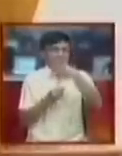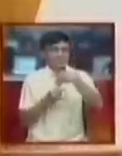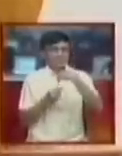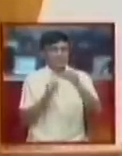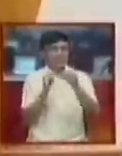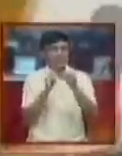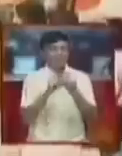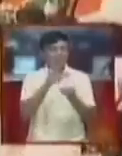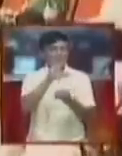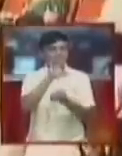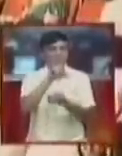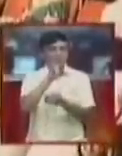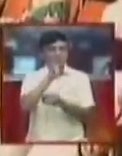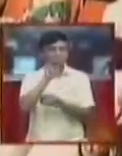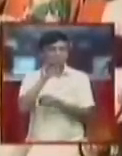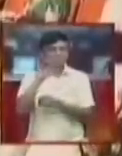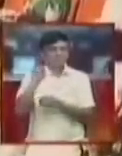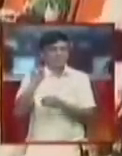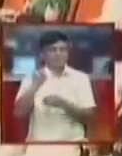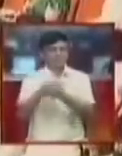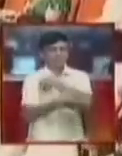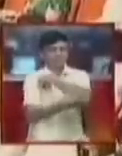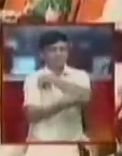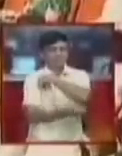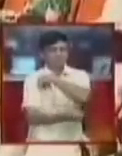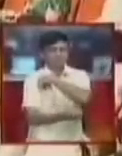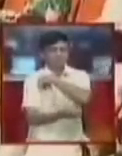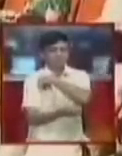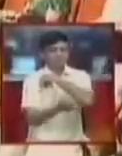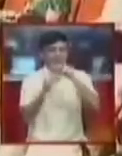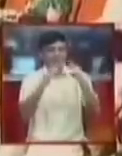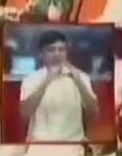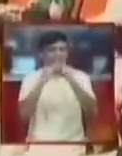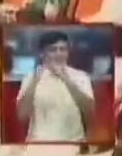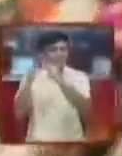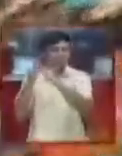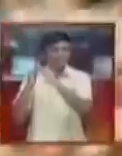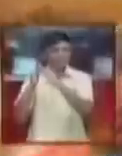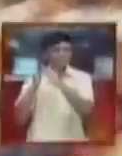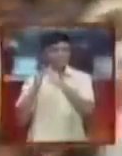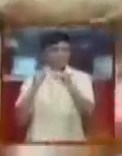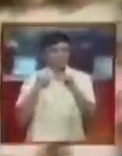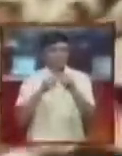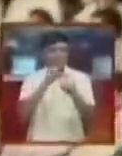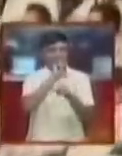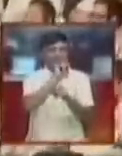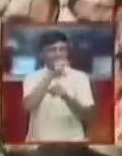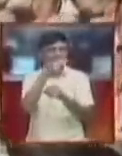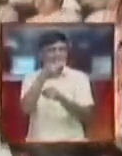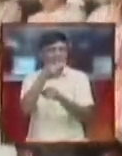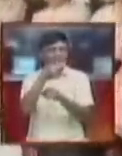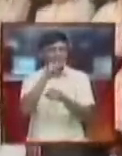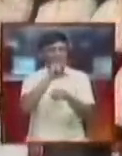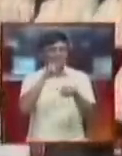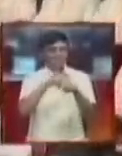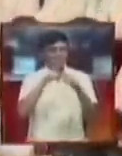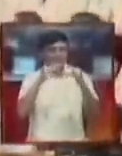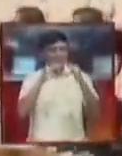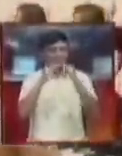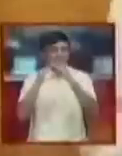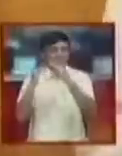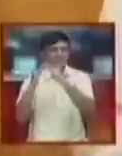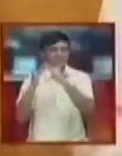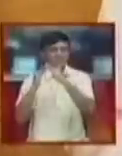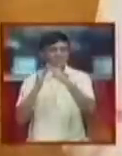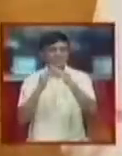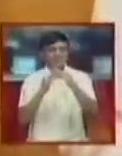Maganda pa rito ang 5.2 million na pinakamahirap na kabahayang tinukoy ng National Household Targeting System buong buo